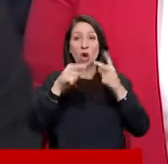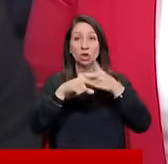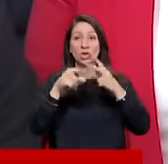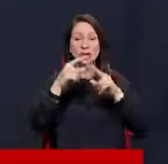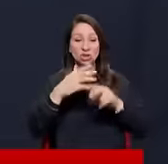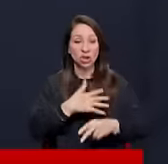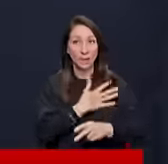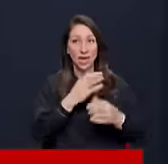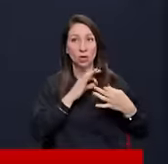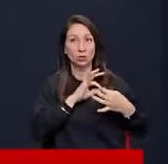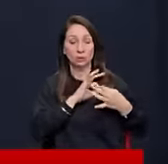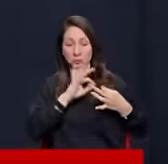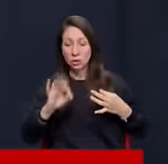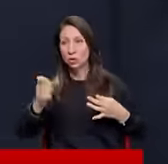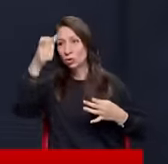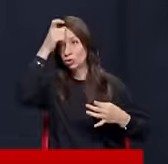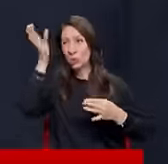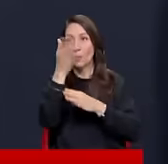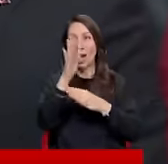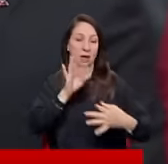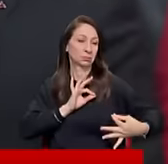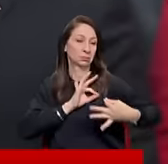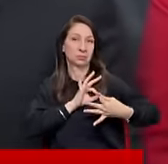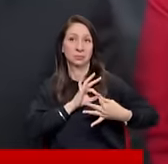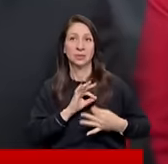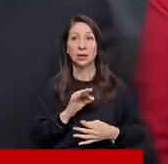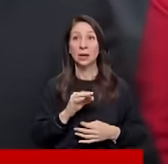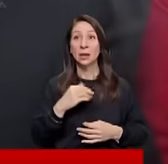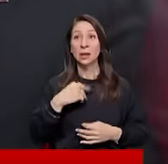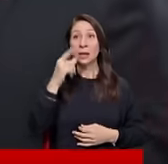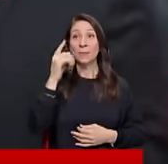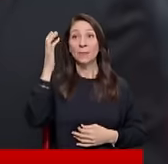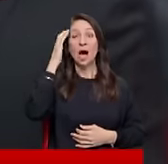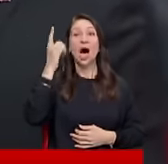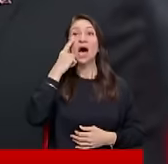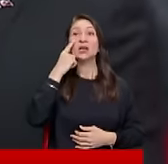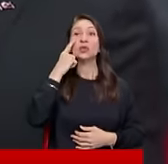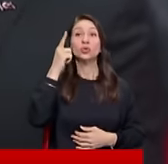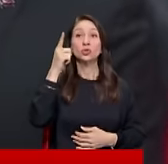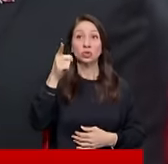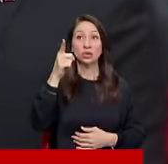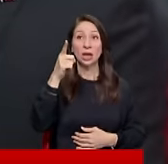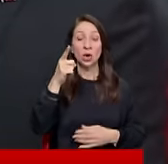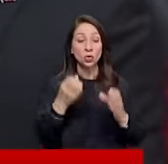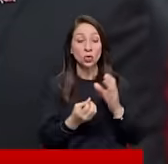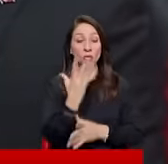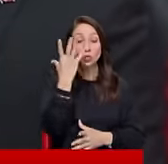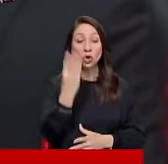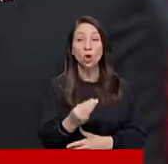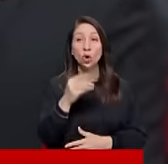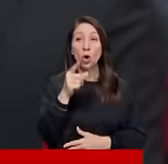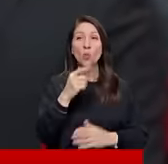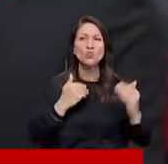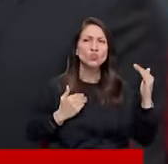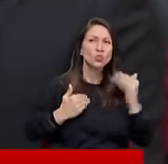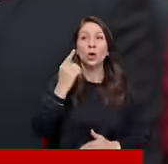CHP rozetini çıkardı, Türk bayrağı rozetini taktı. Birinci başbuğumuz Atatürk'ümüzün de kurmuş olduğu o